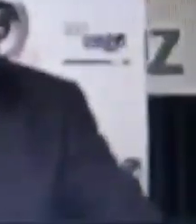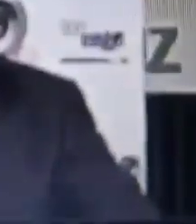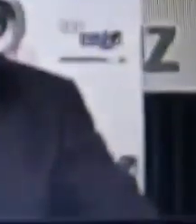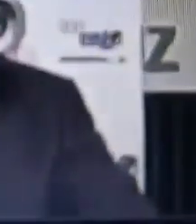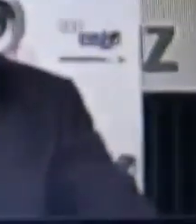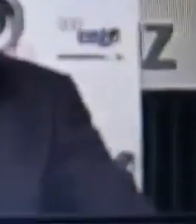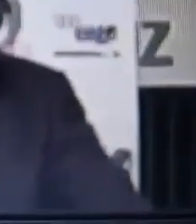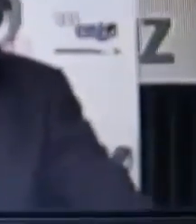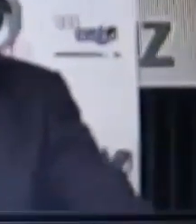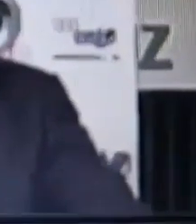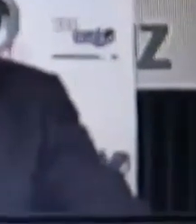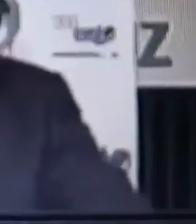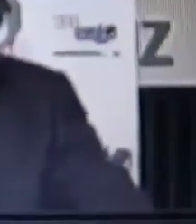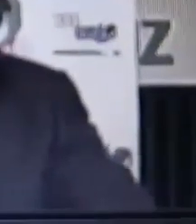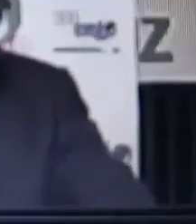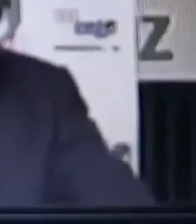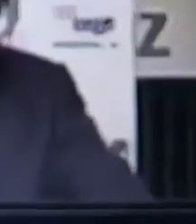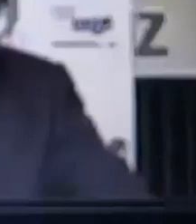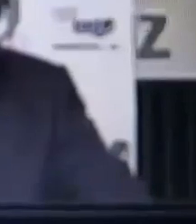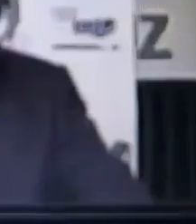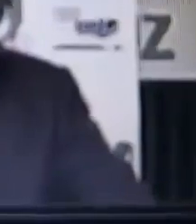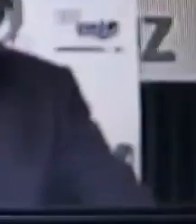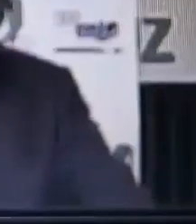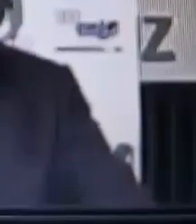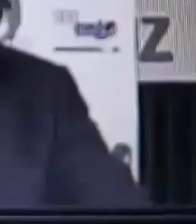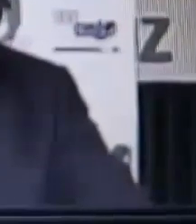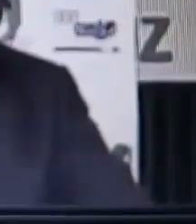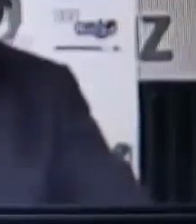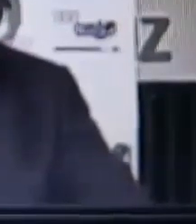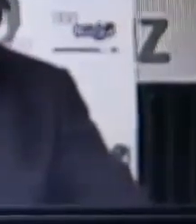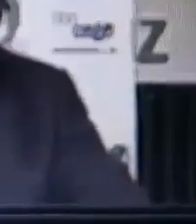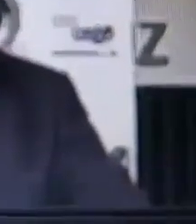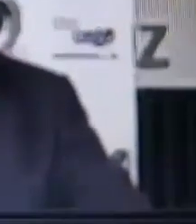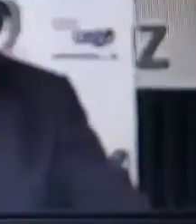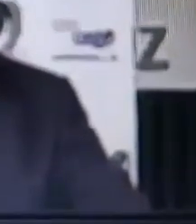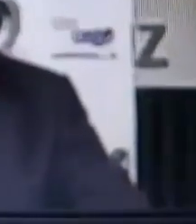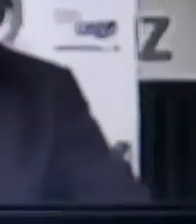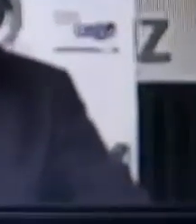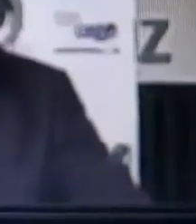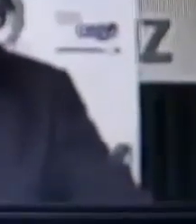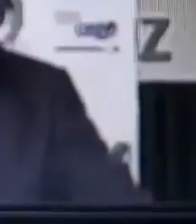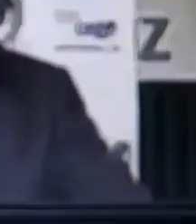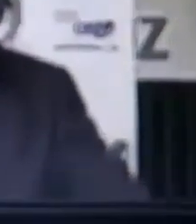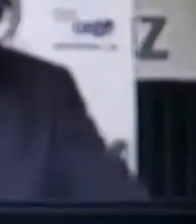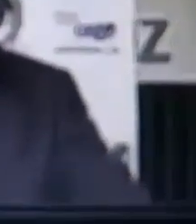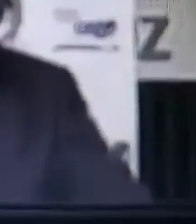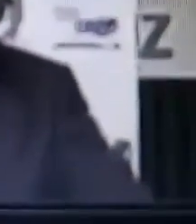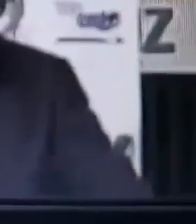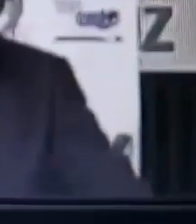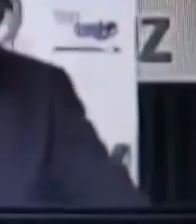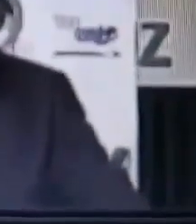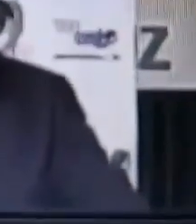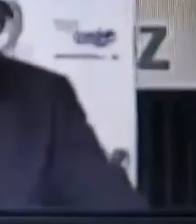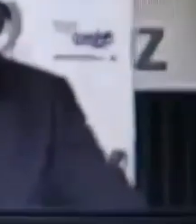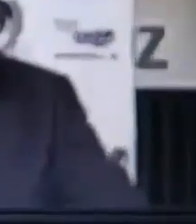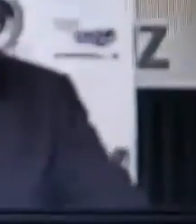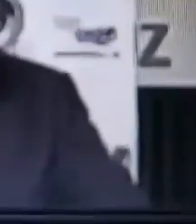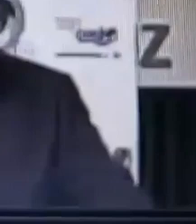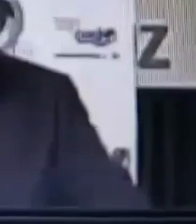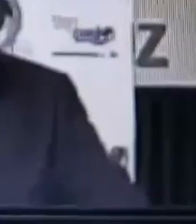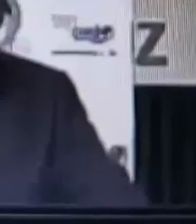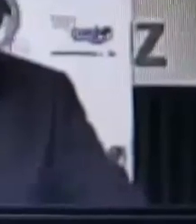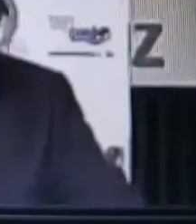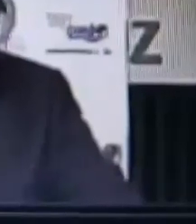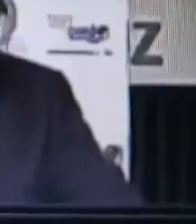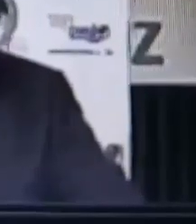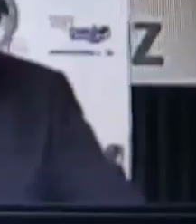compte, on était plus ou moins en train de supplier Tshisekedi. Parce que du point de vue de l'ancrage du peuple, ne nous cachons pas les vérités, il était plus ou moins mieux